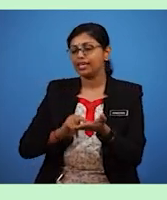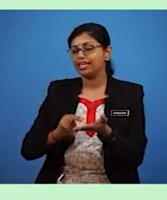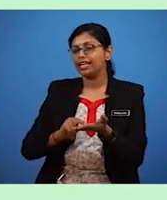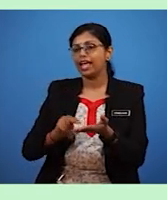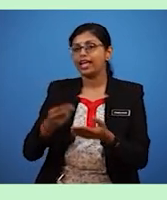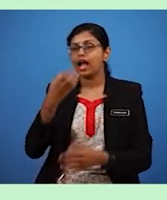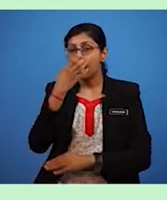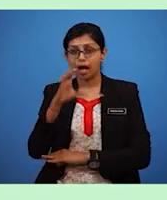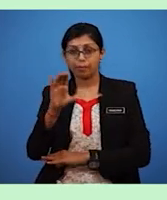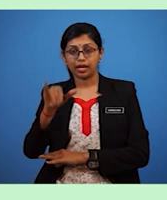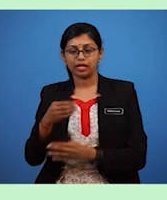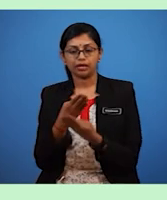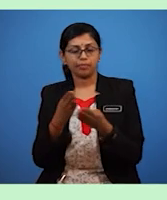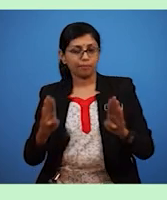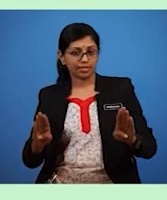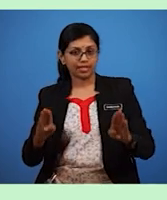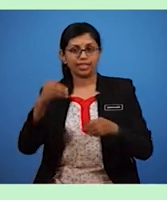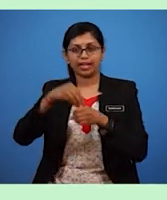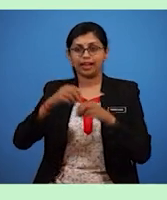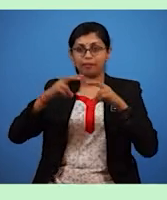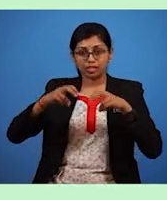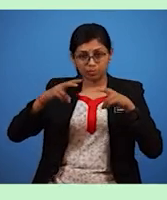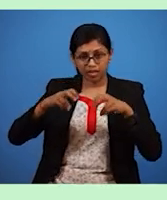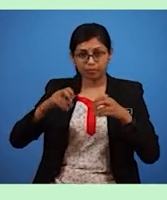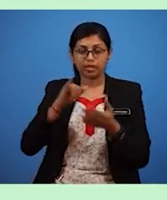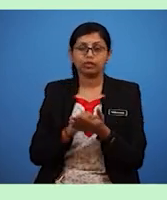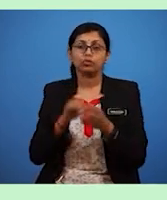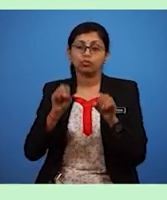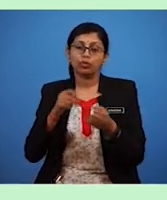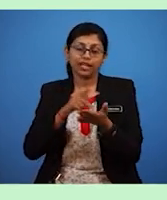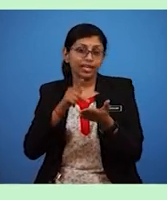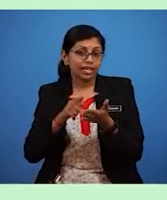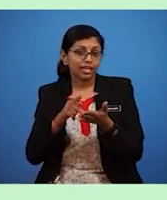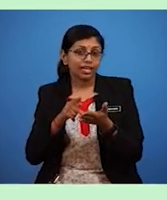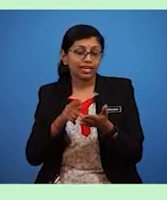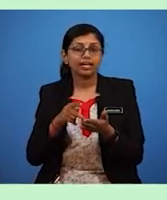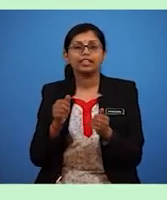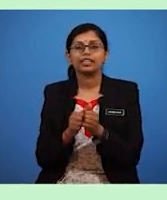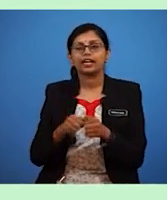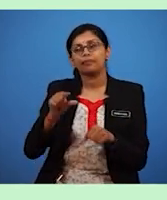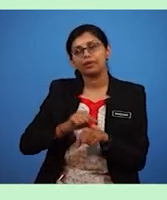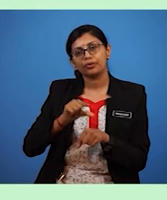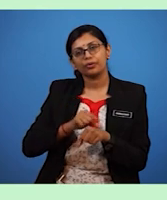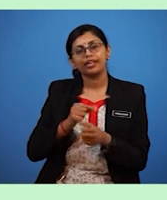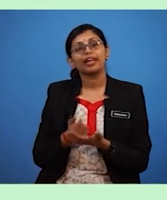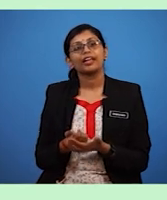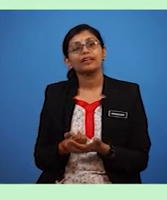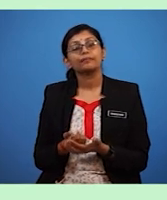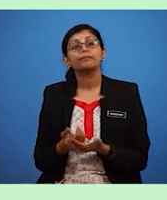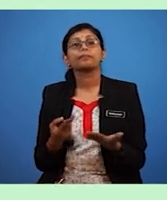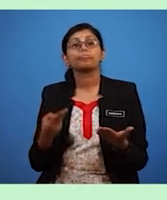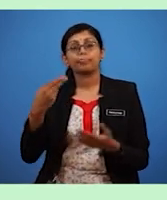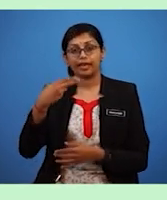dibebaskan dalam eksperimen itu dapat dikira dengan menggunakan rumus